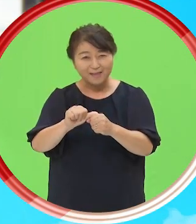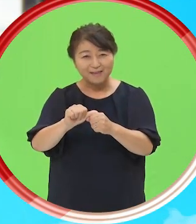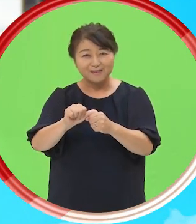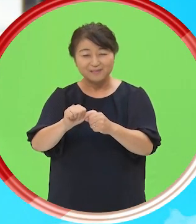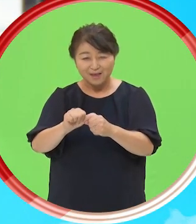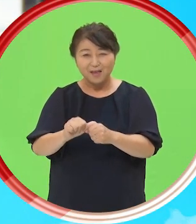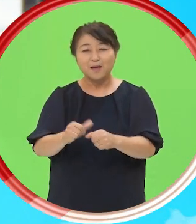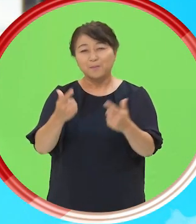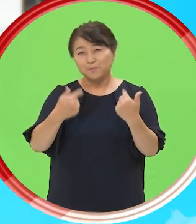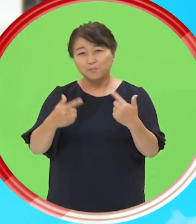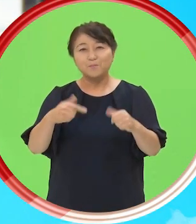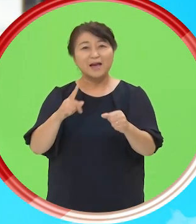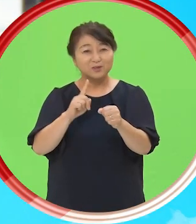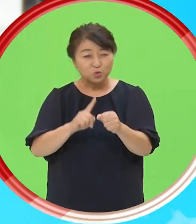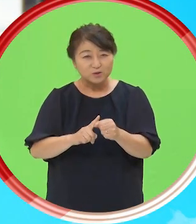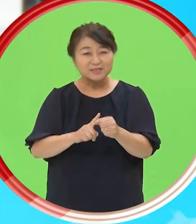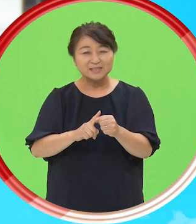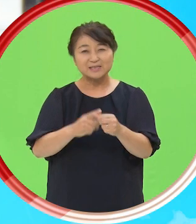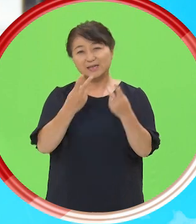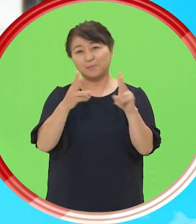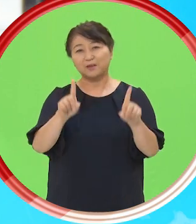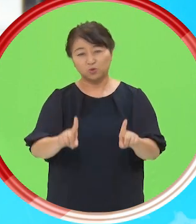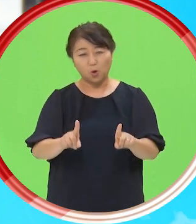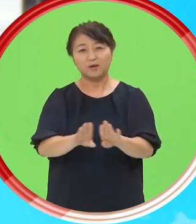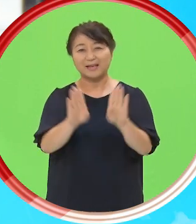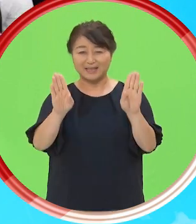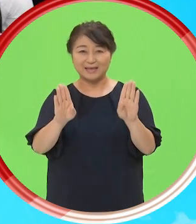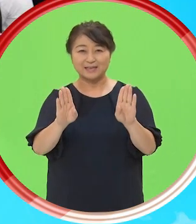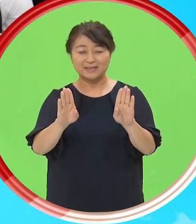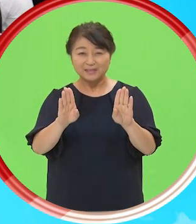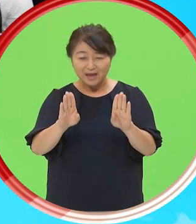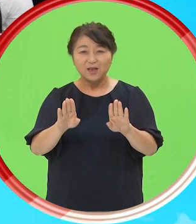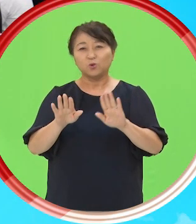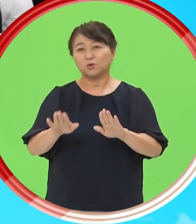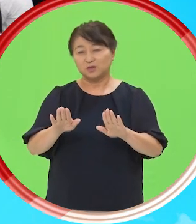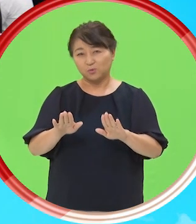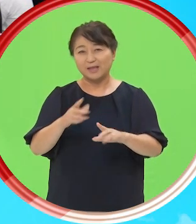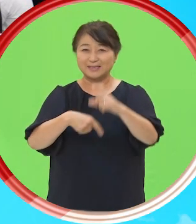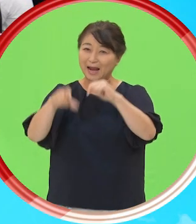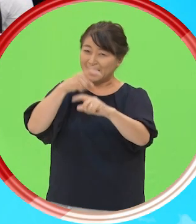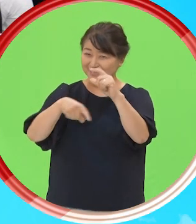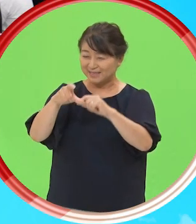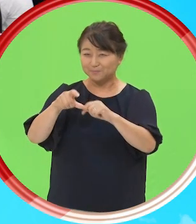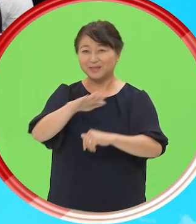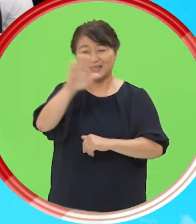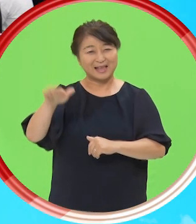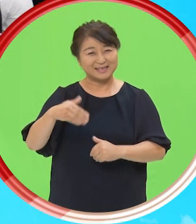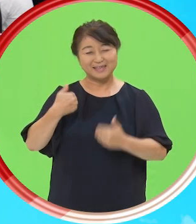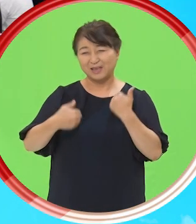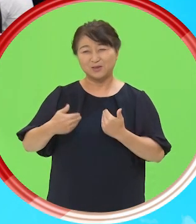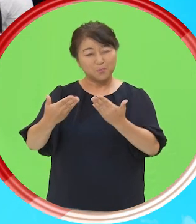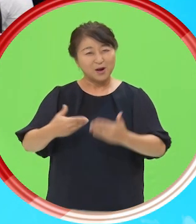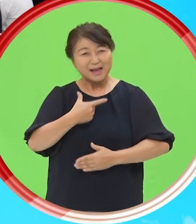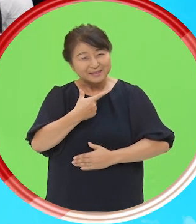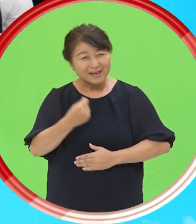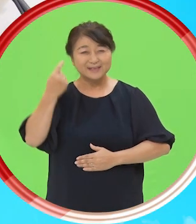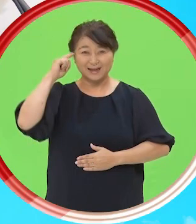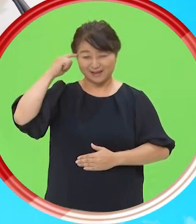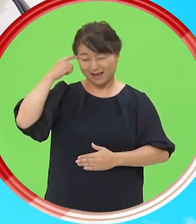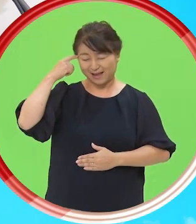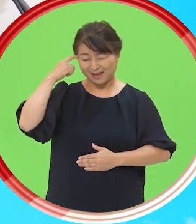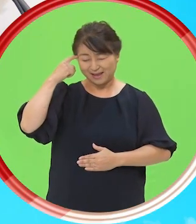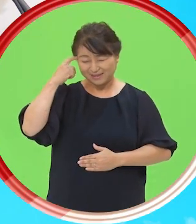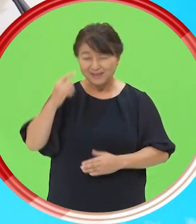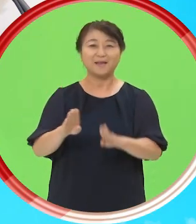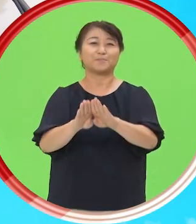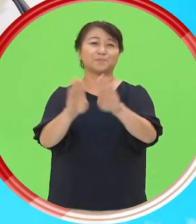年という大きな節目でもありましたので、イベントを毎年開催している中で、さらにですね、皆さんに参加いただけるような形